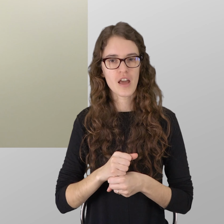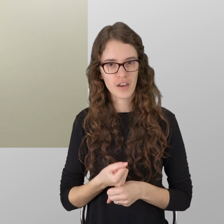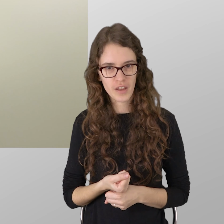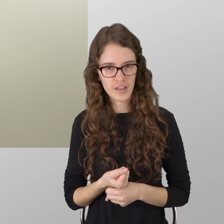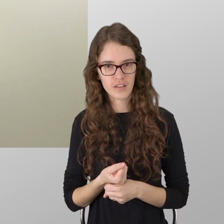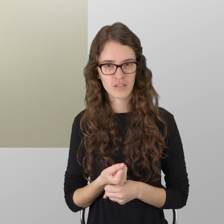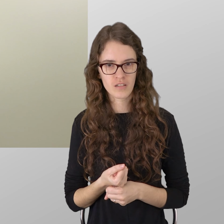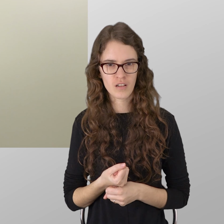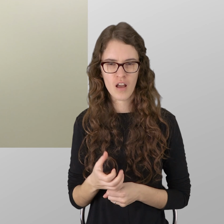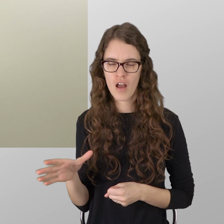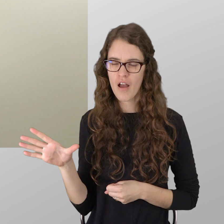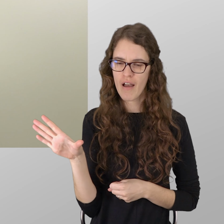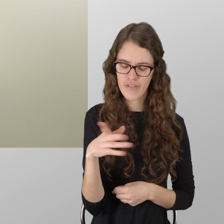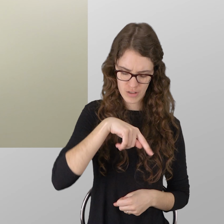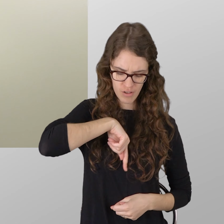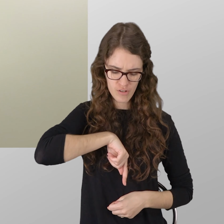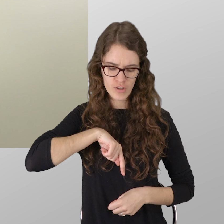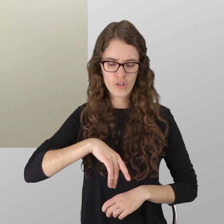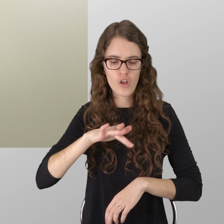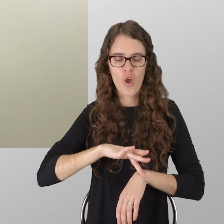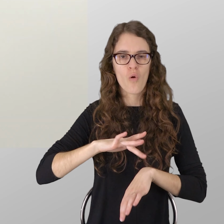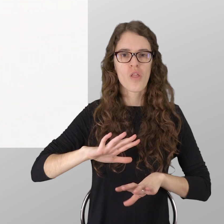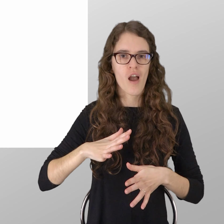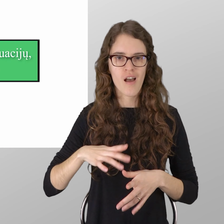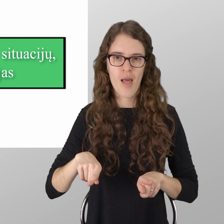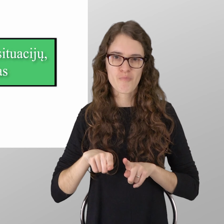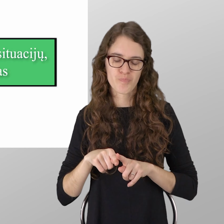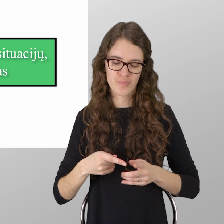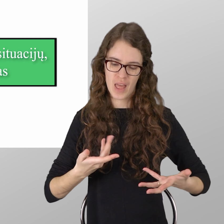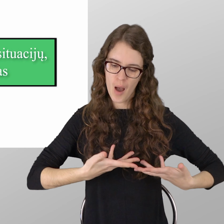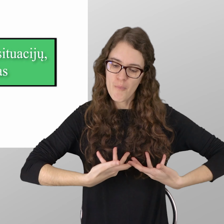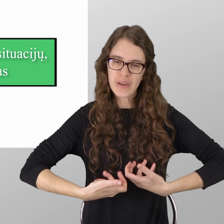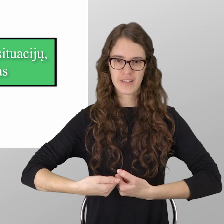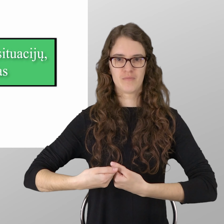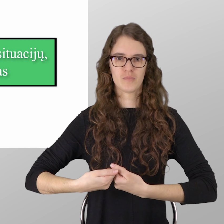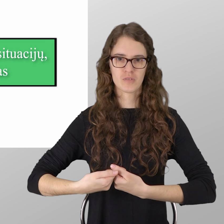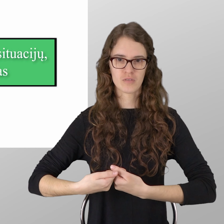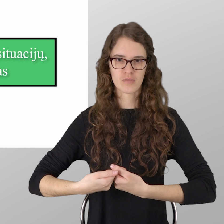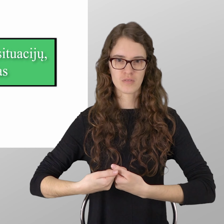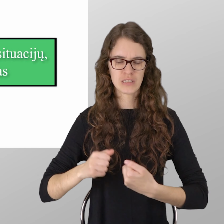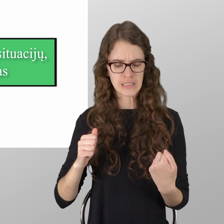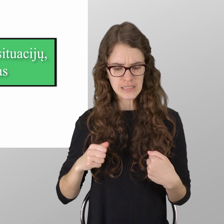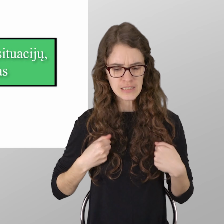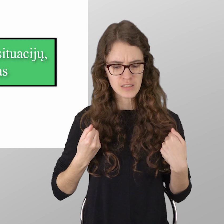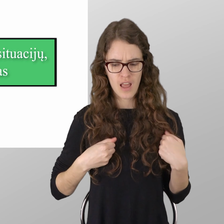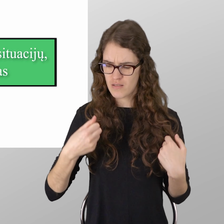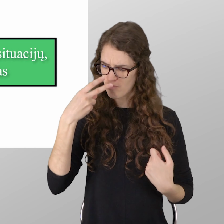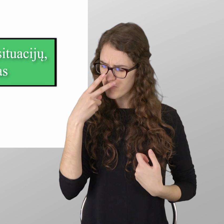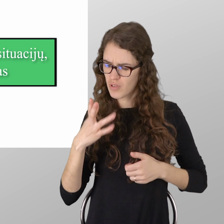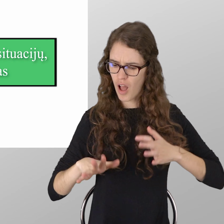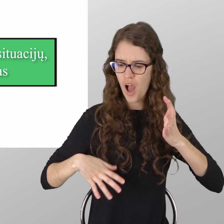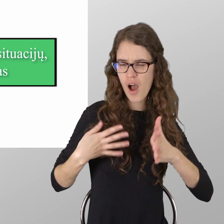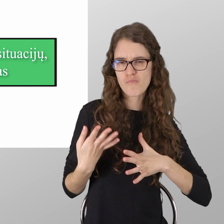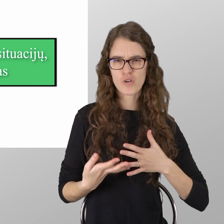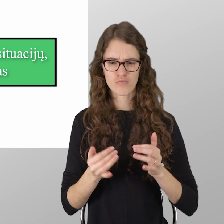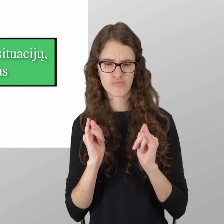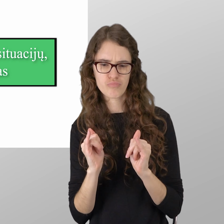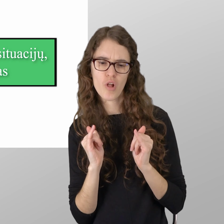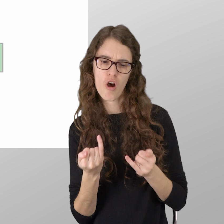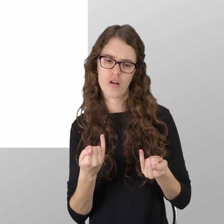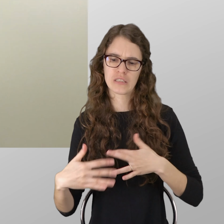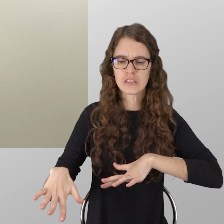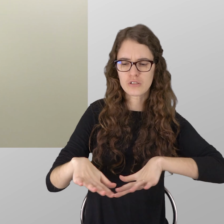visus savo vidinius potyrius. Ir stengtis po truputėlį eiti į tas nemalonės emocijos sukelančios